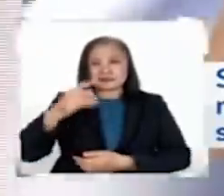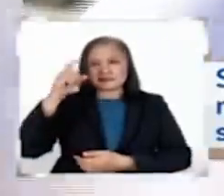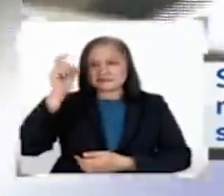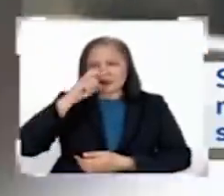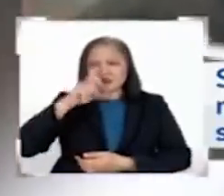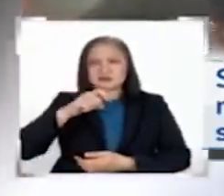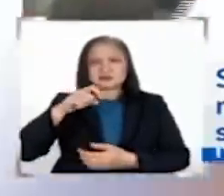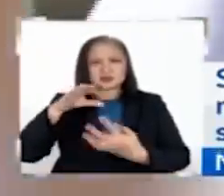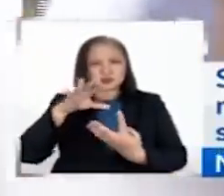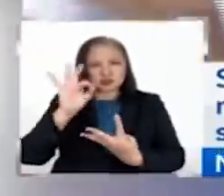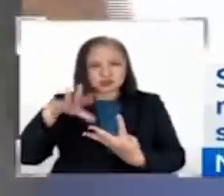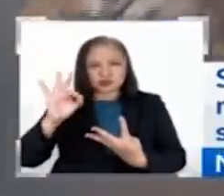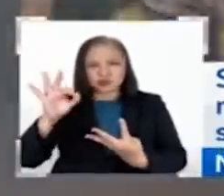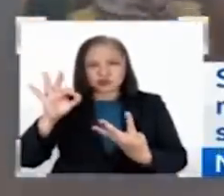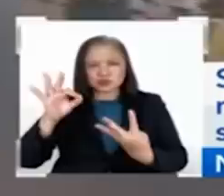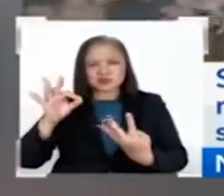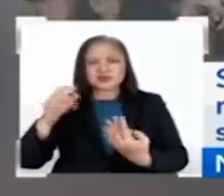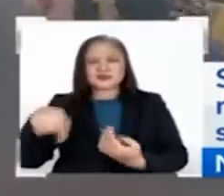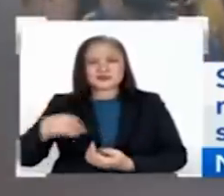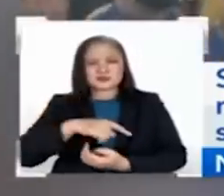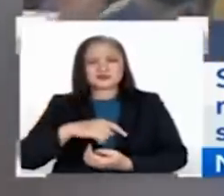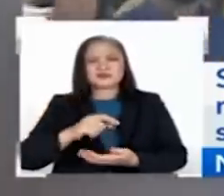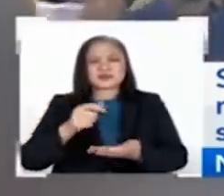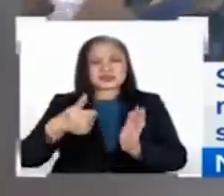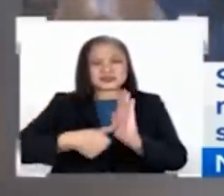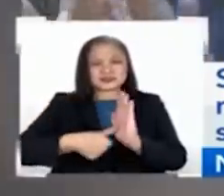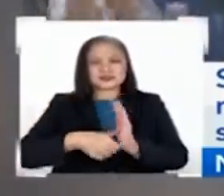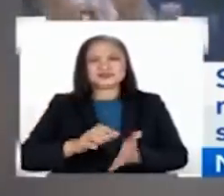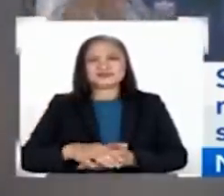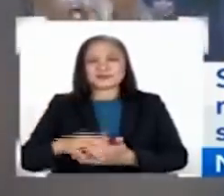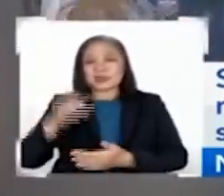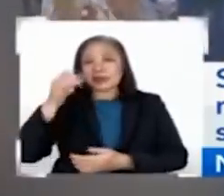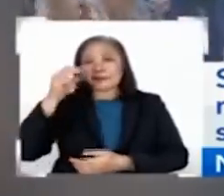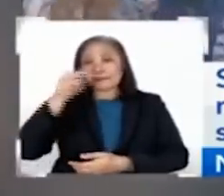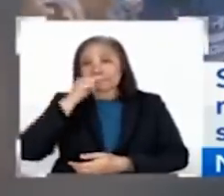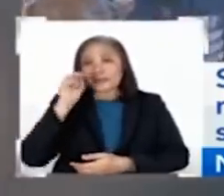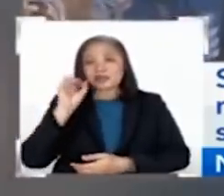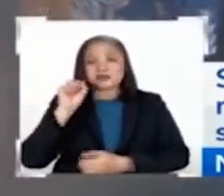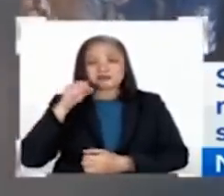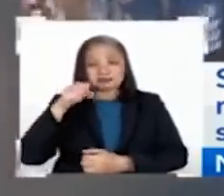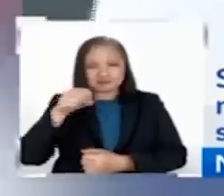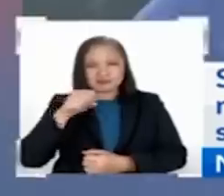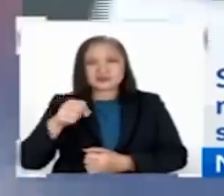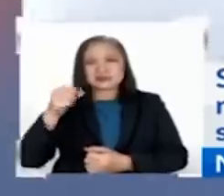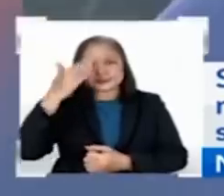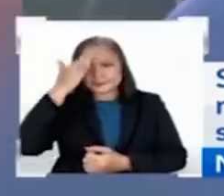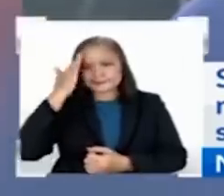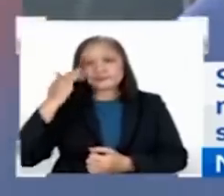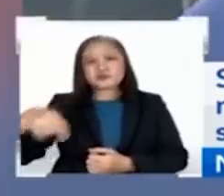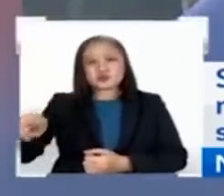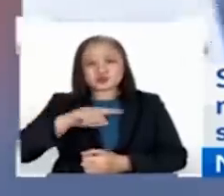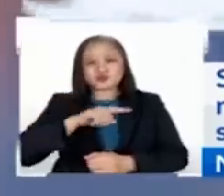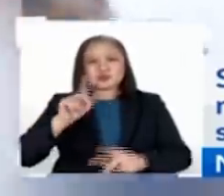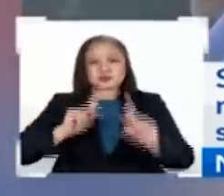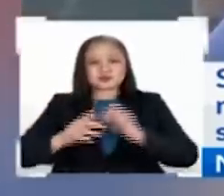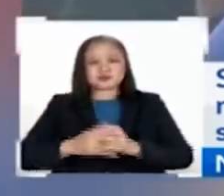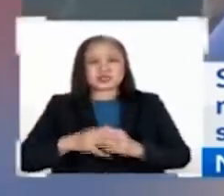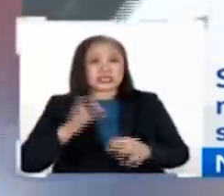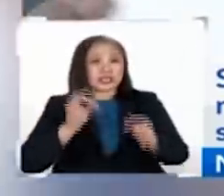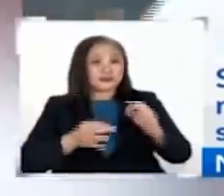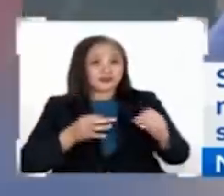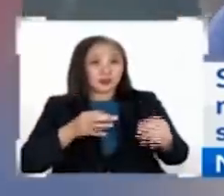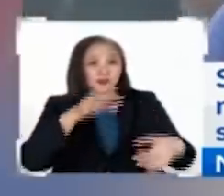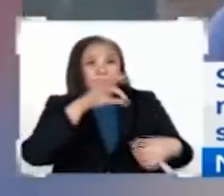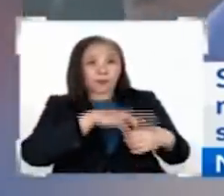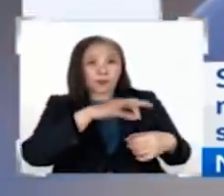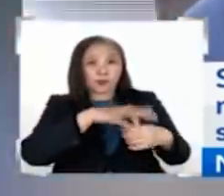nang mag-ikot sa Nueva Ecija kasama ang ilang senatorial candidate. Sabi ni Pacquiao, ang boboto sa magnanakaw ang totoong bobo. Wala